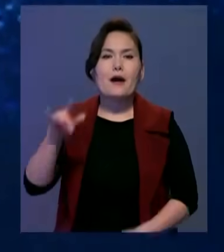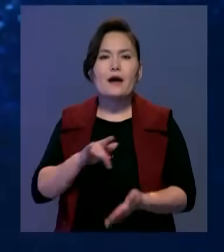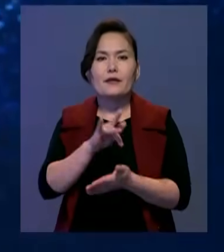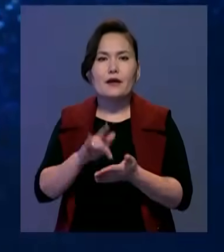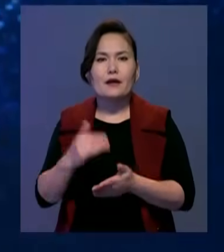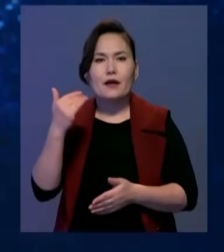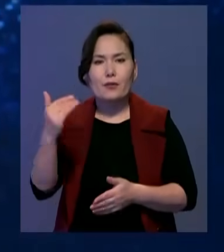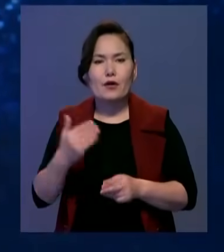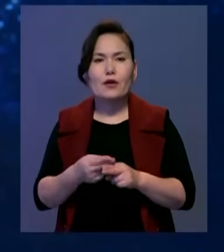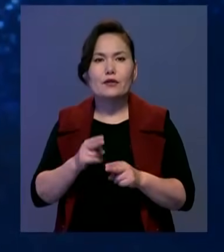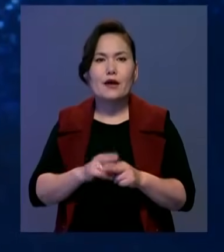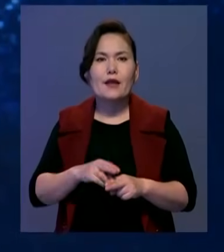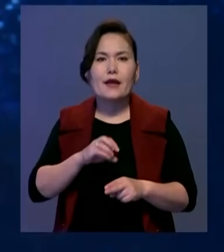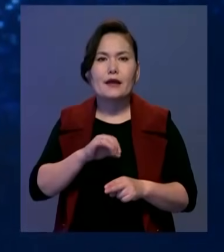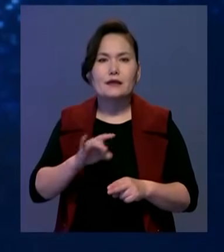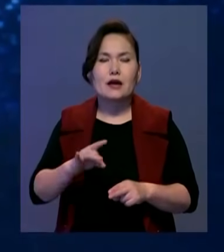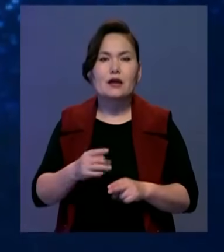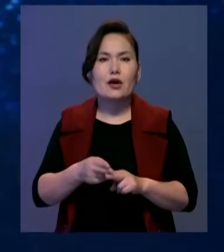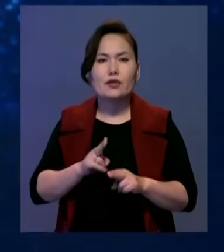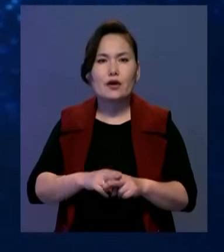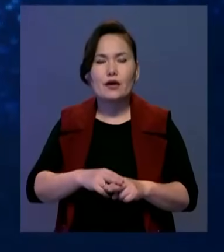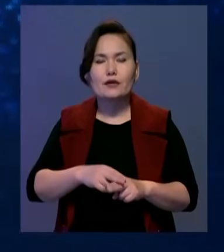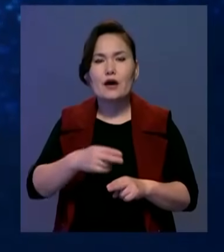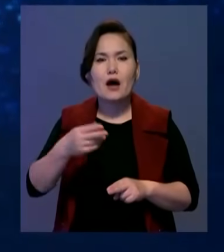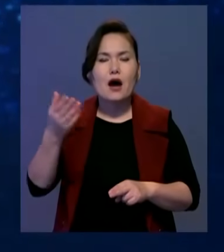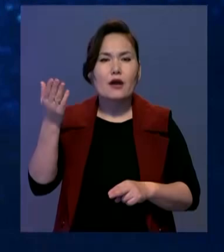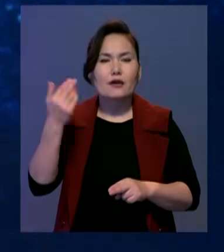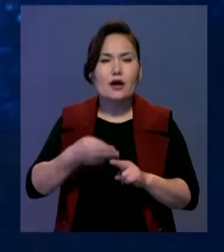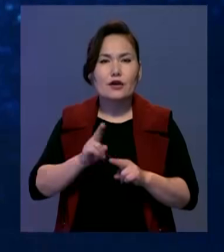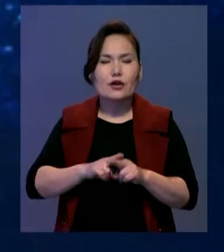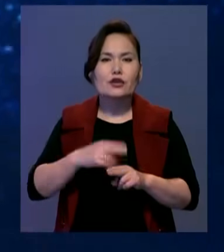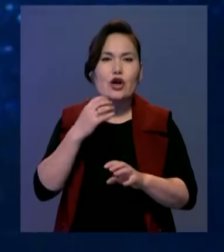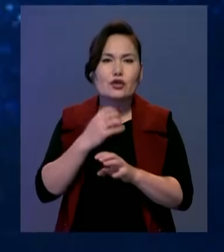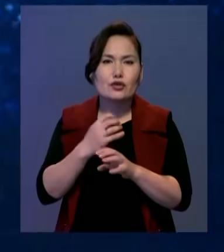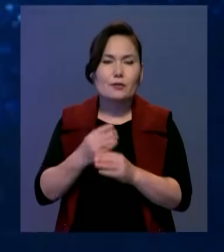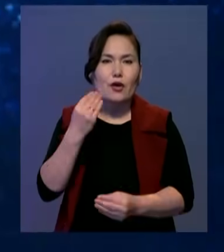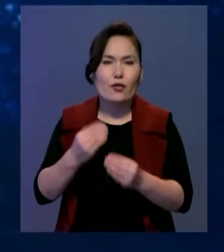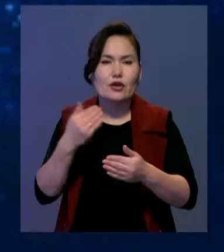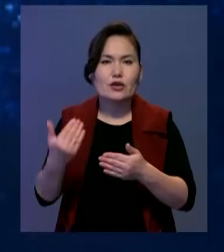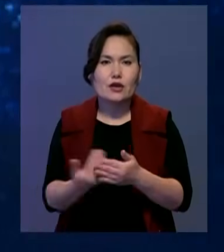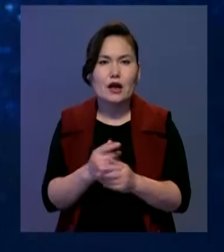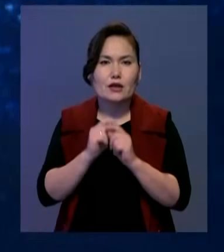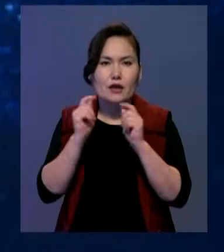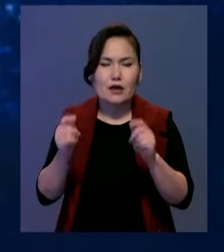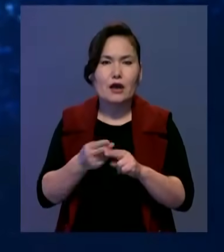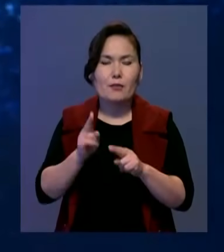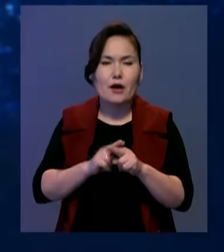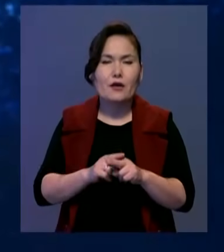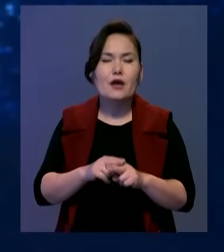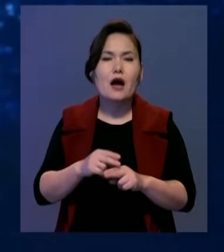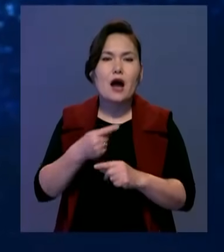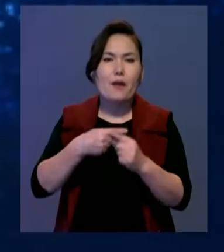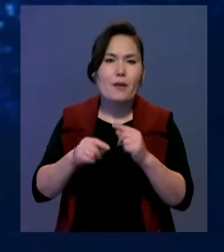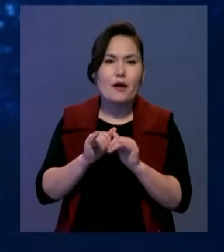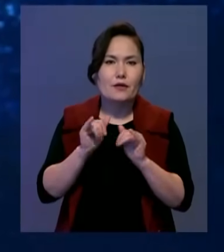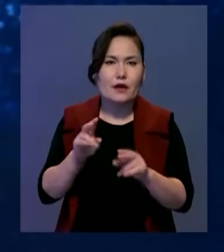Павлодарлық Қайнарбек Ерназарұлы ұмыт болып бара жатқан сүйек ұқсату өнерін жаңартуға кіріскен. Көнеден келе жатқан кәсіпті дамыту үшін